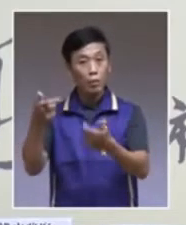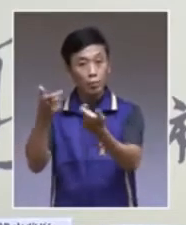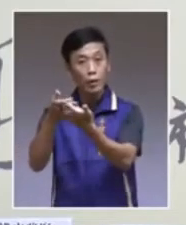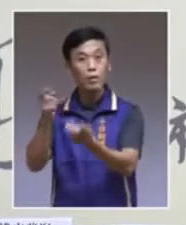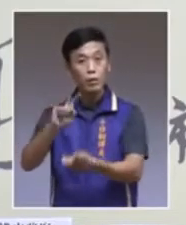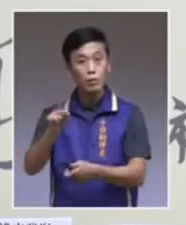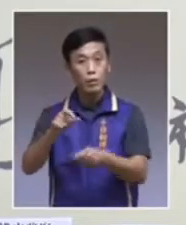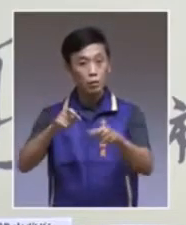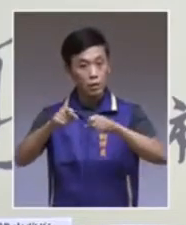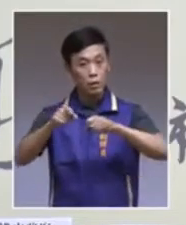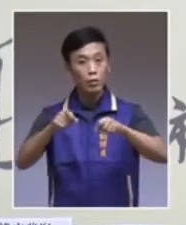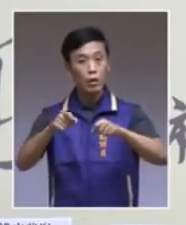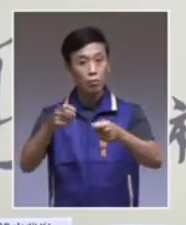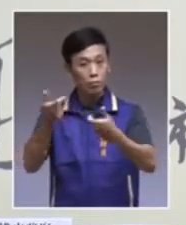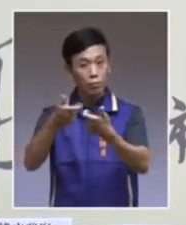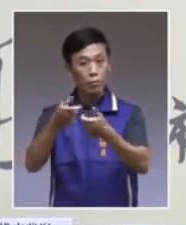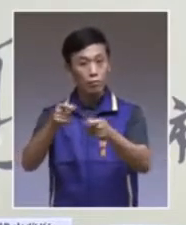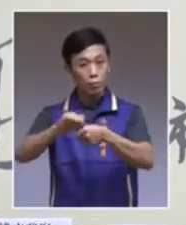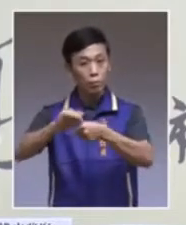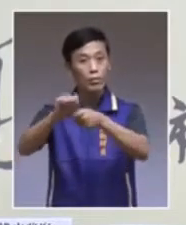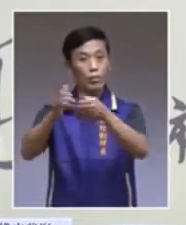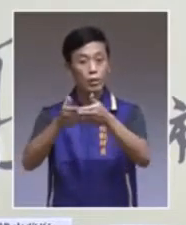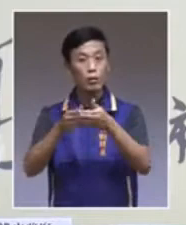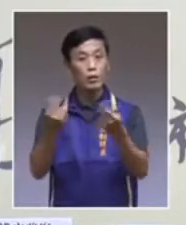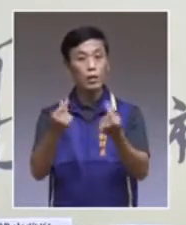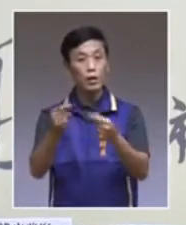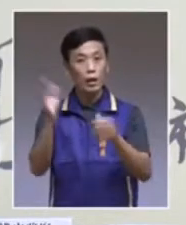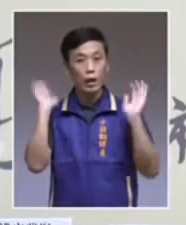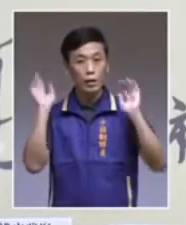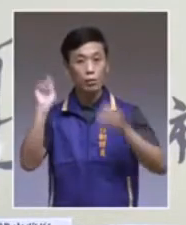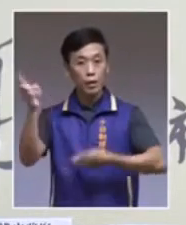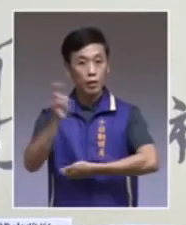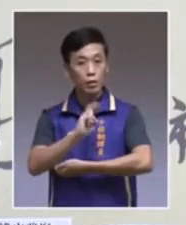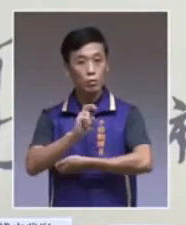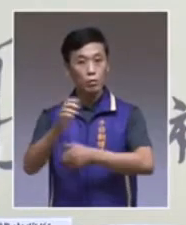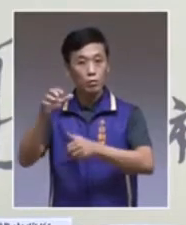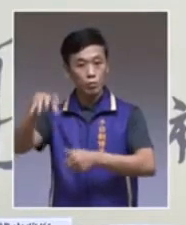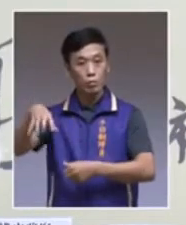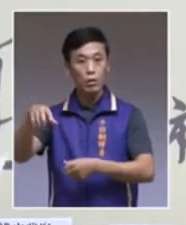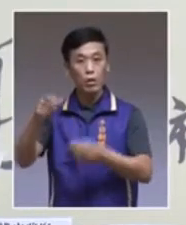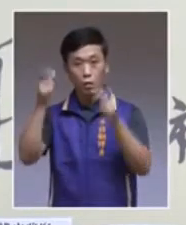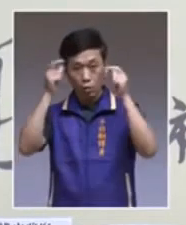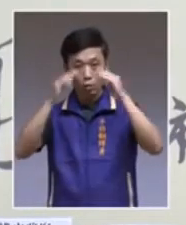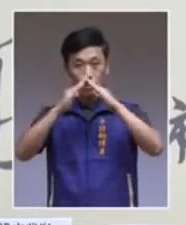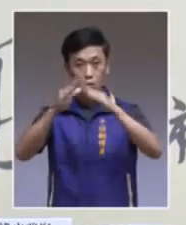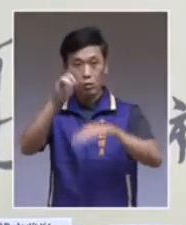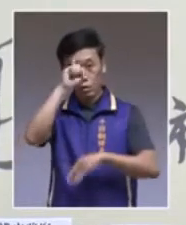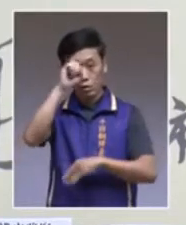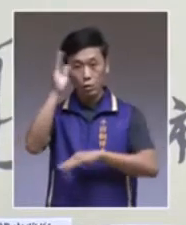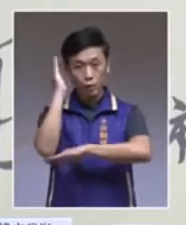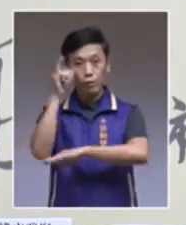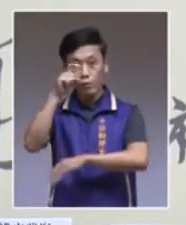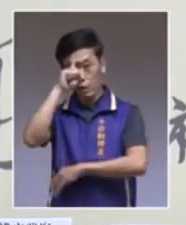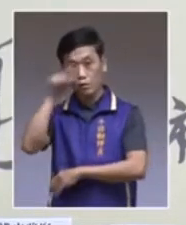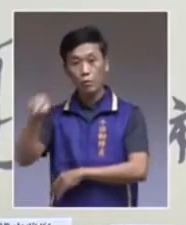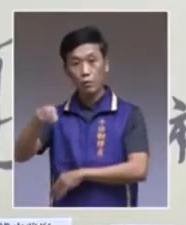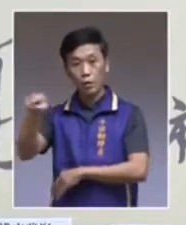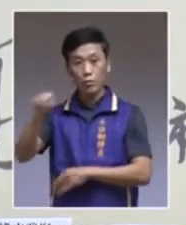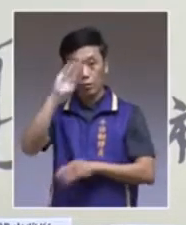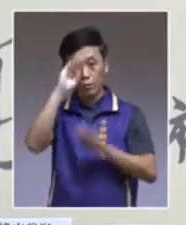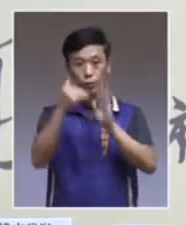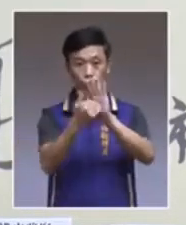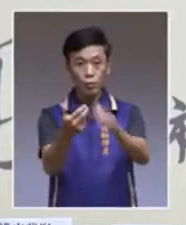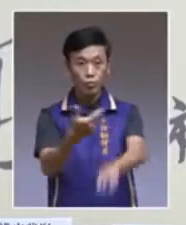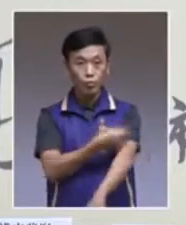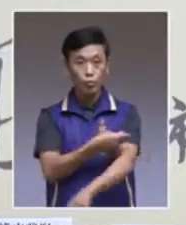些的措施，譬如说我们现在的托婴中心，我们高雄市政府就要求说施打疫苗的比例